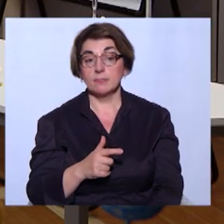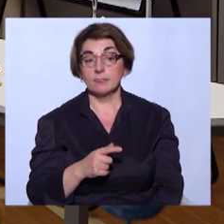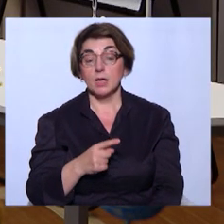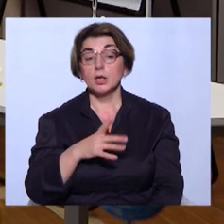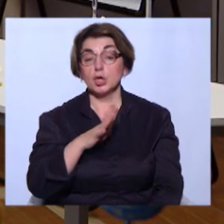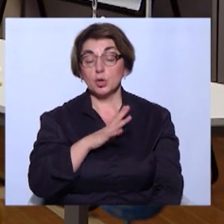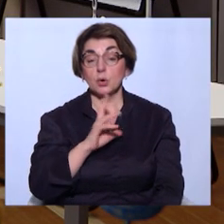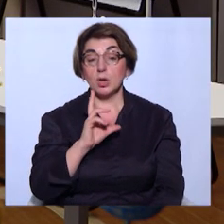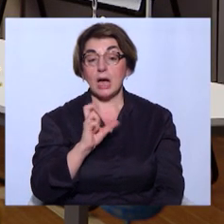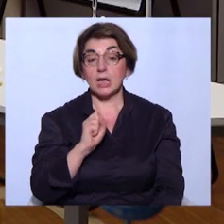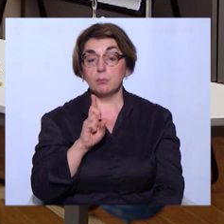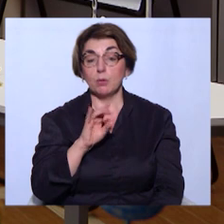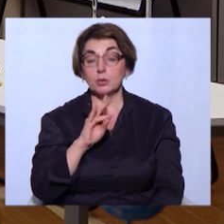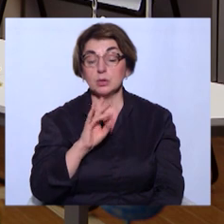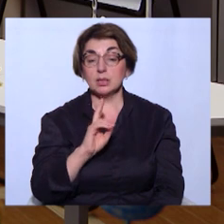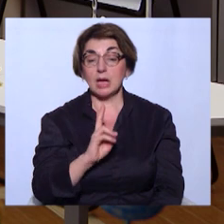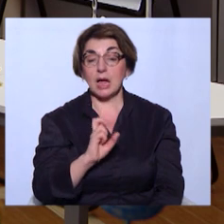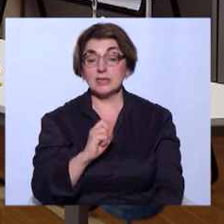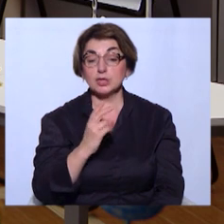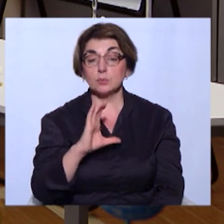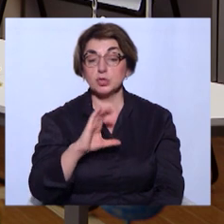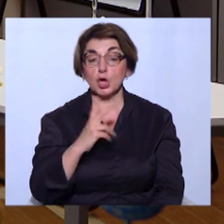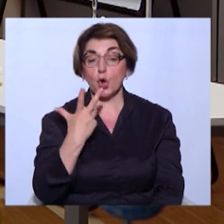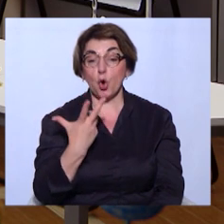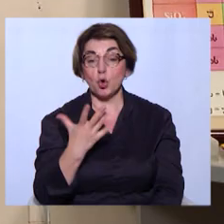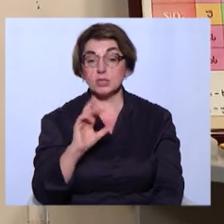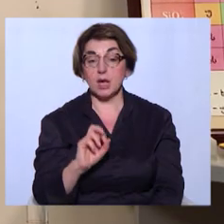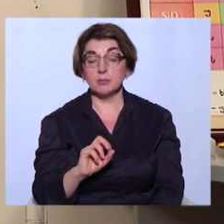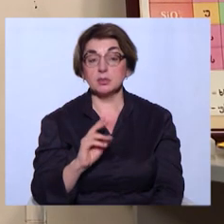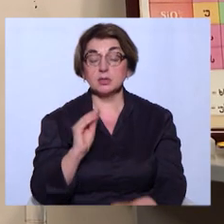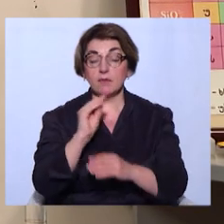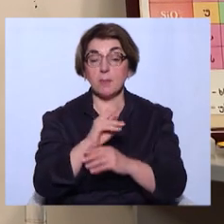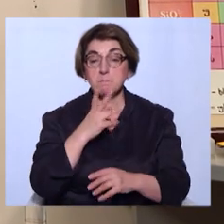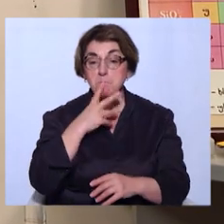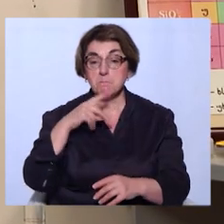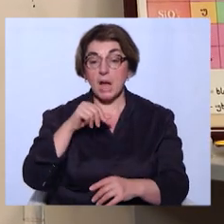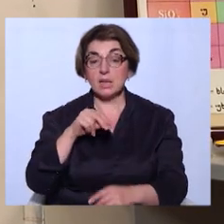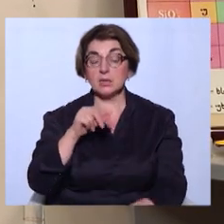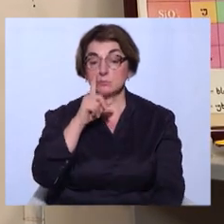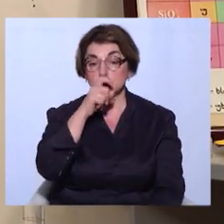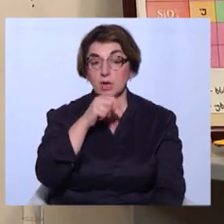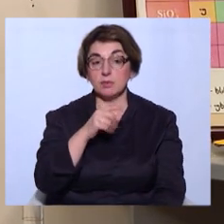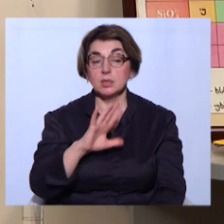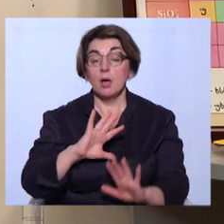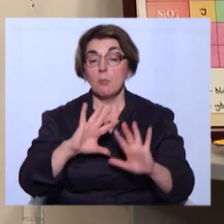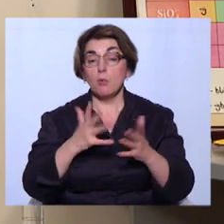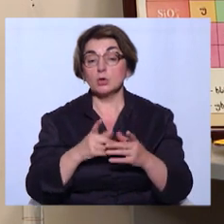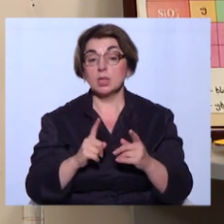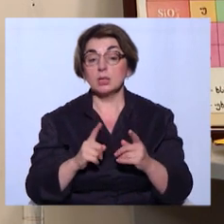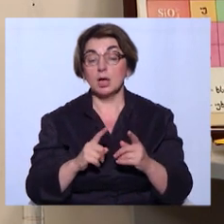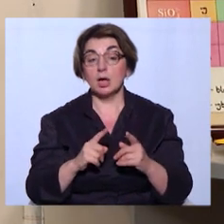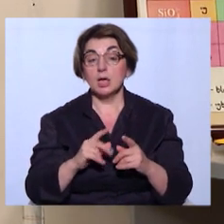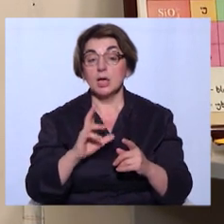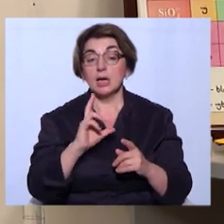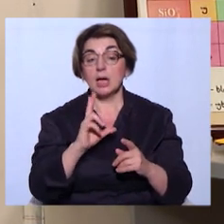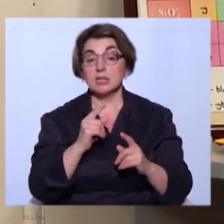კარბონატი, კალციუმ CO3, დავამატე მარილ მჟავა და მოხდა ასეთი რამ: კალციუმი